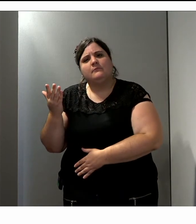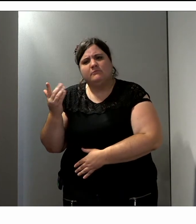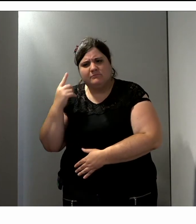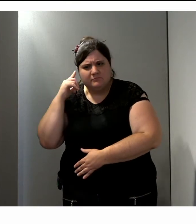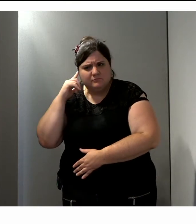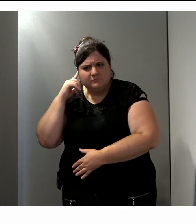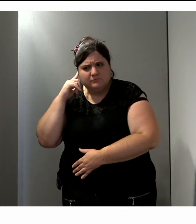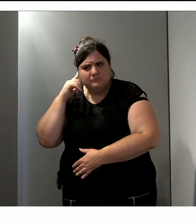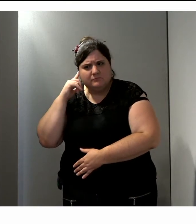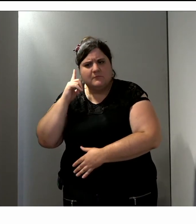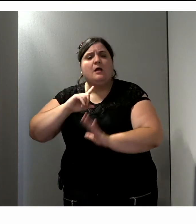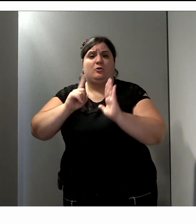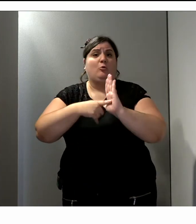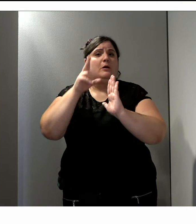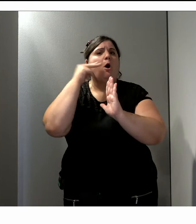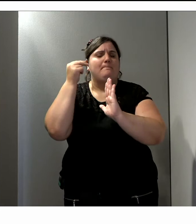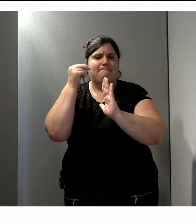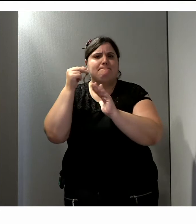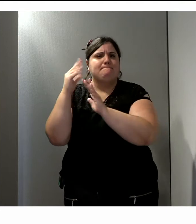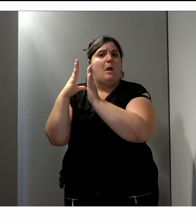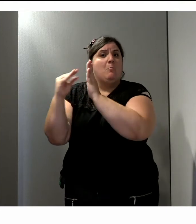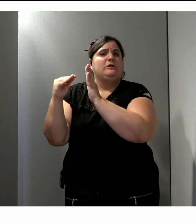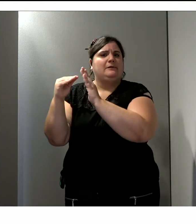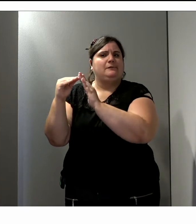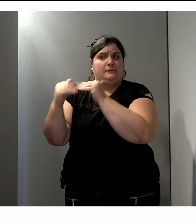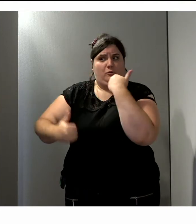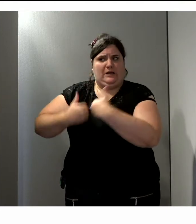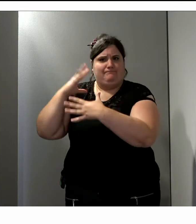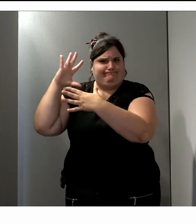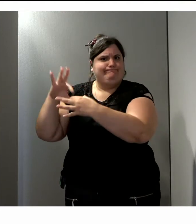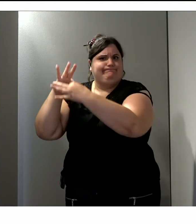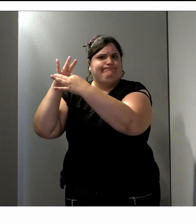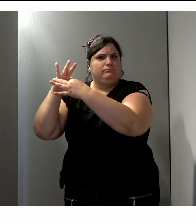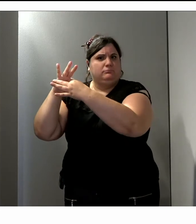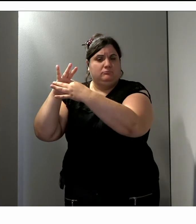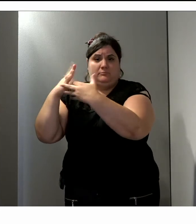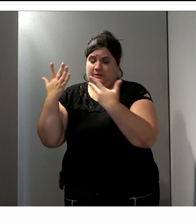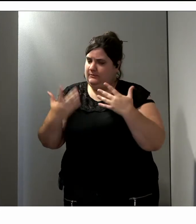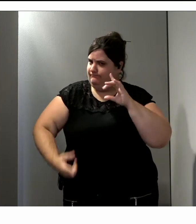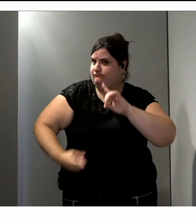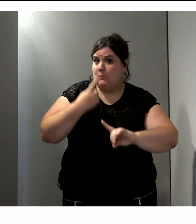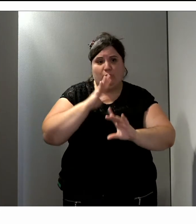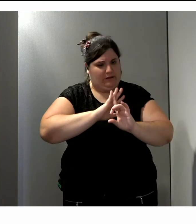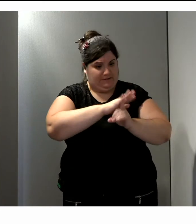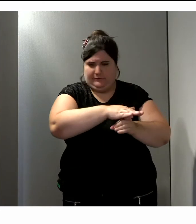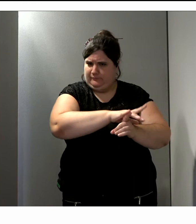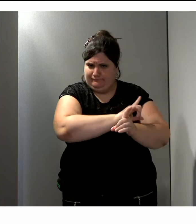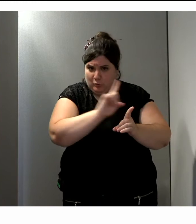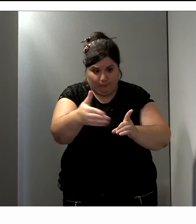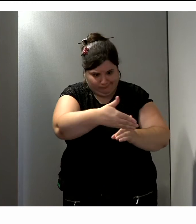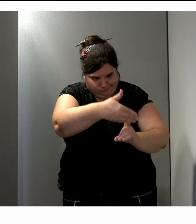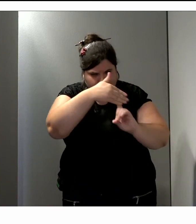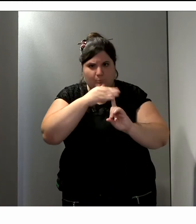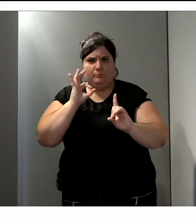l'homme, et c'est surtout, comme je vais dire, exprimé dans l'article 3 de la Convention, et la non-discrimination, les concepts ou